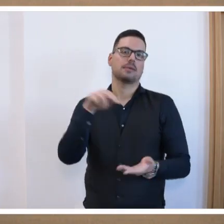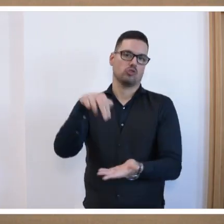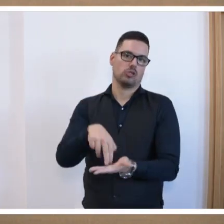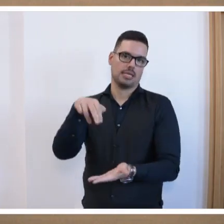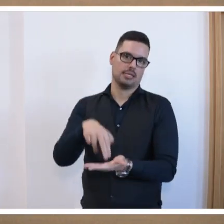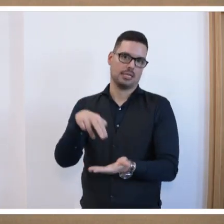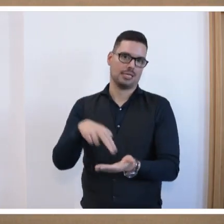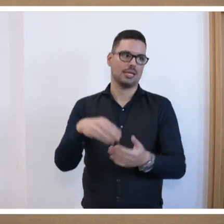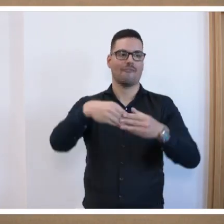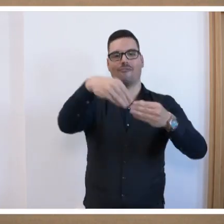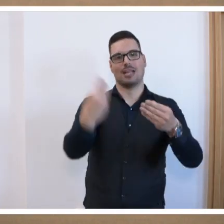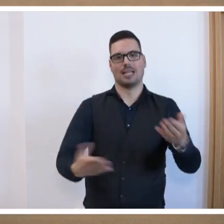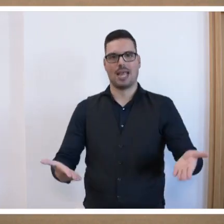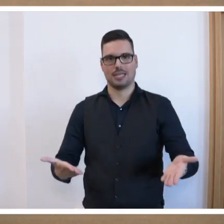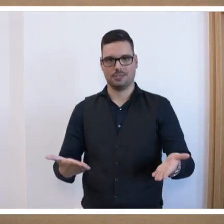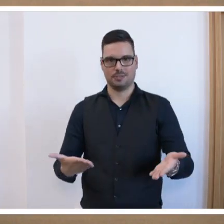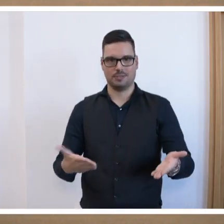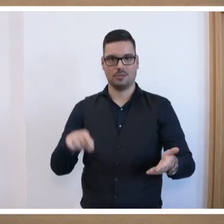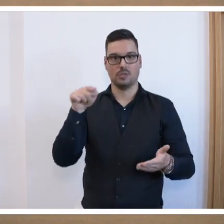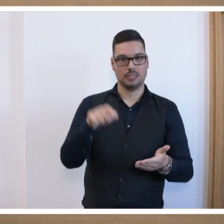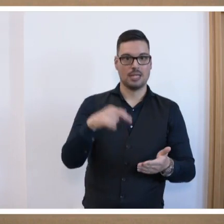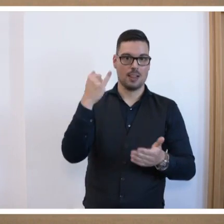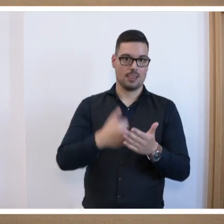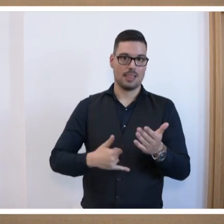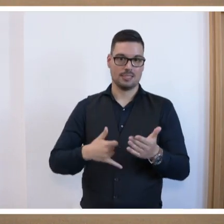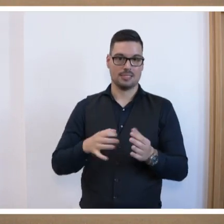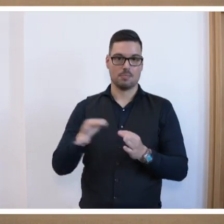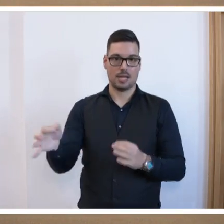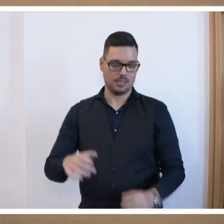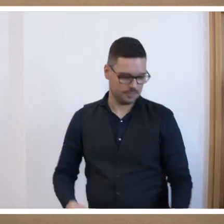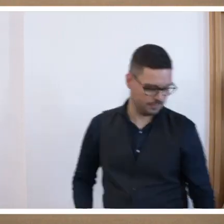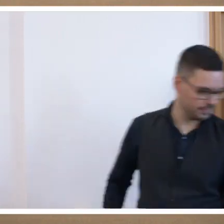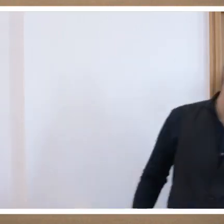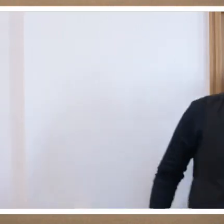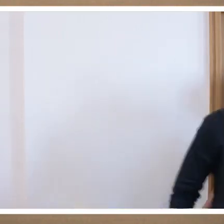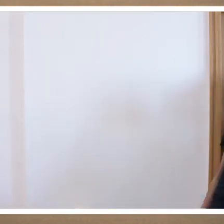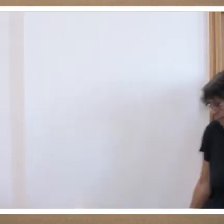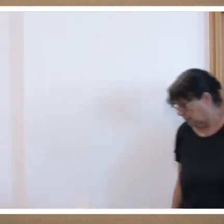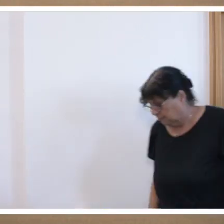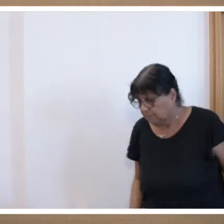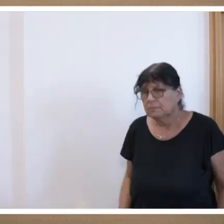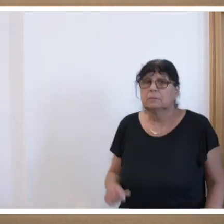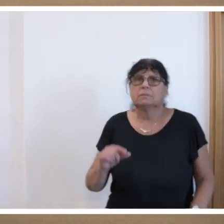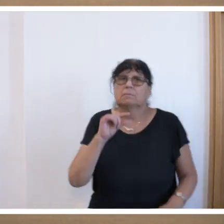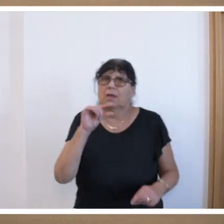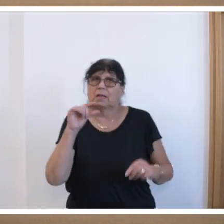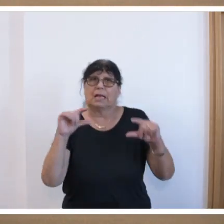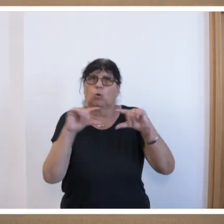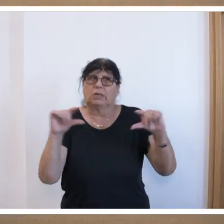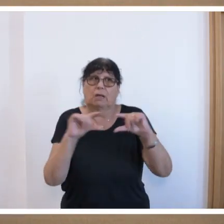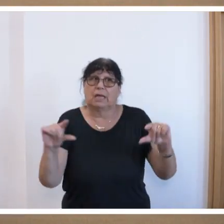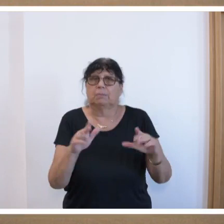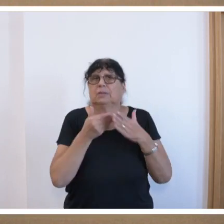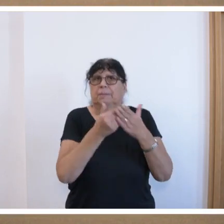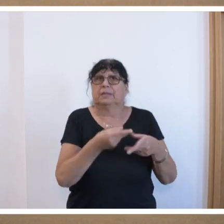von Werkverträgen für eben genau diese letzte Meile. Solche kleinen Subunternehmen bieten die Auslieferung der